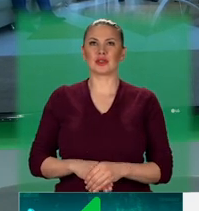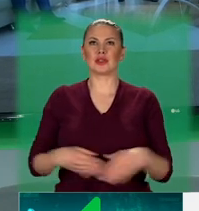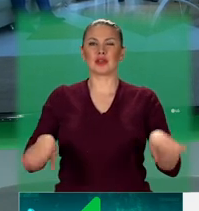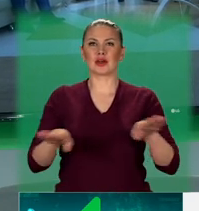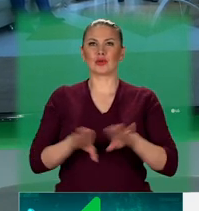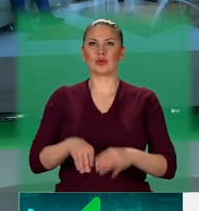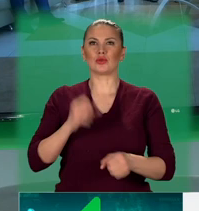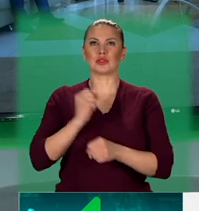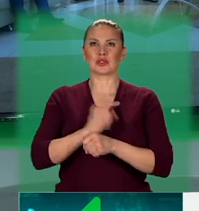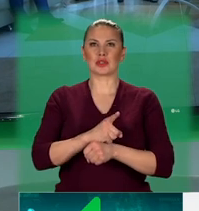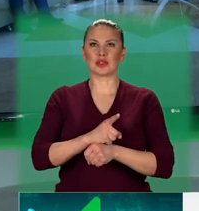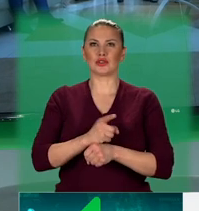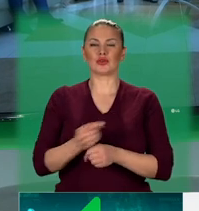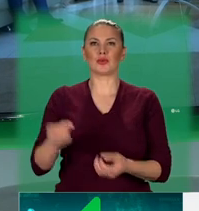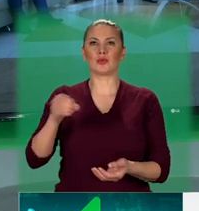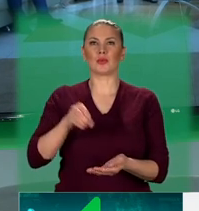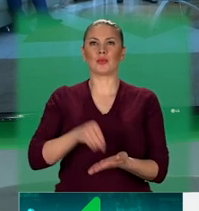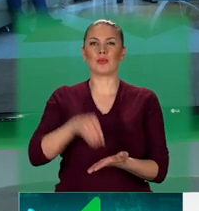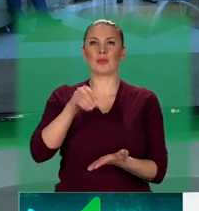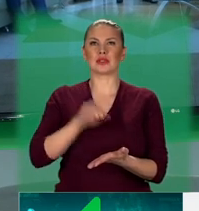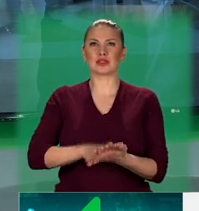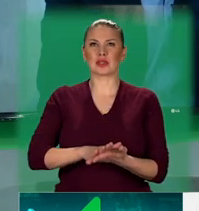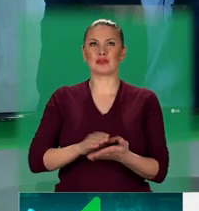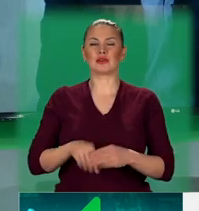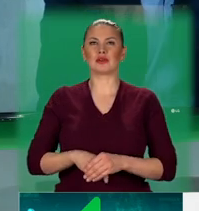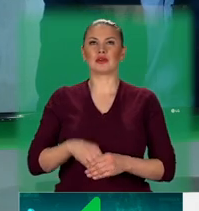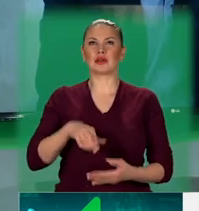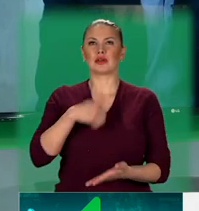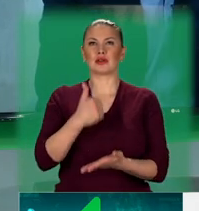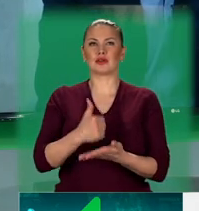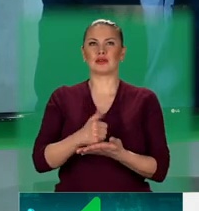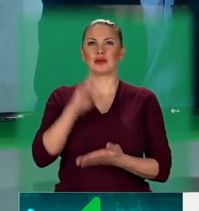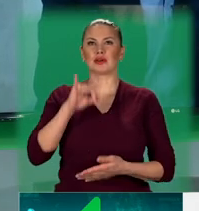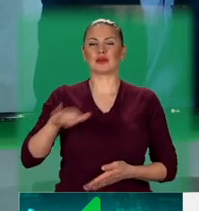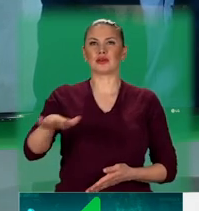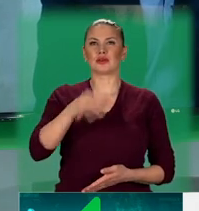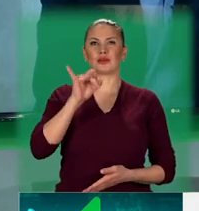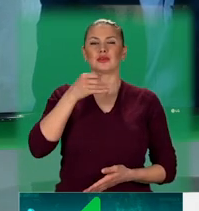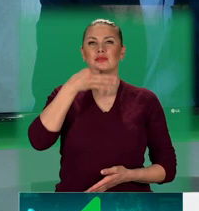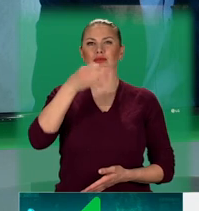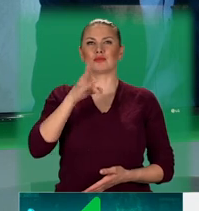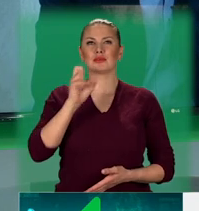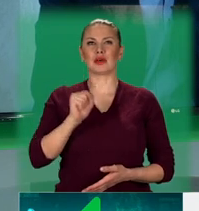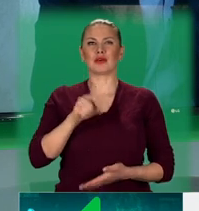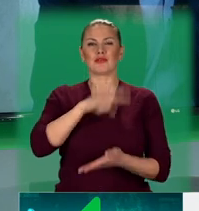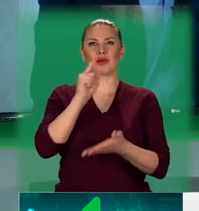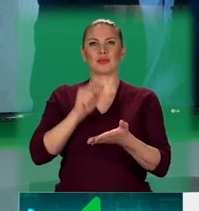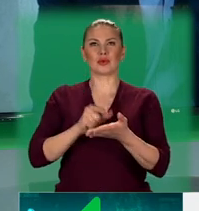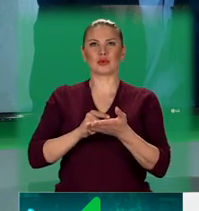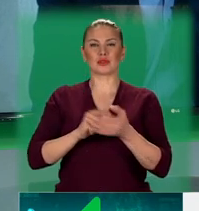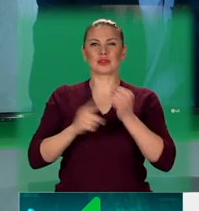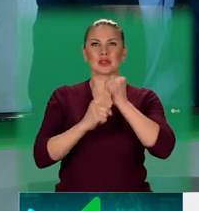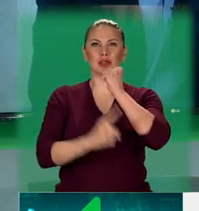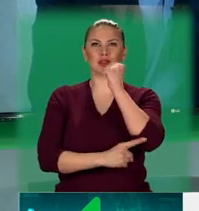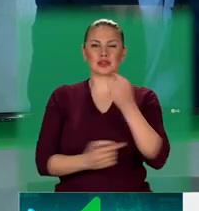поставил губернатор в прямом эфире перед руководителями министерств и ведомств. Глава региона ответил также и на вопросы сахалинцев. Общение в таком